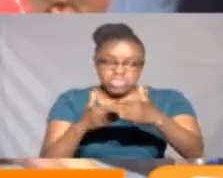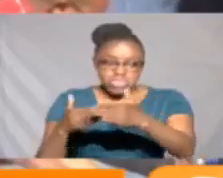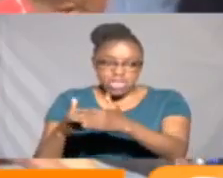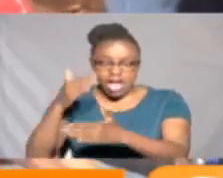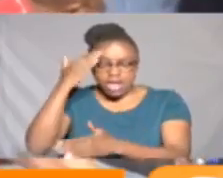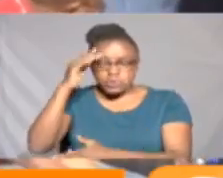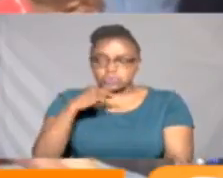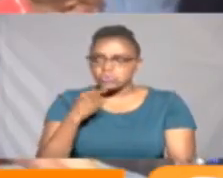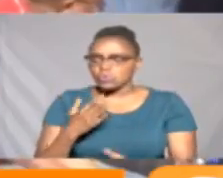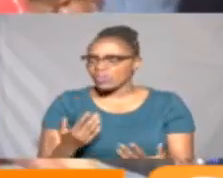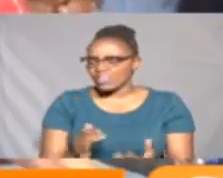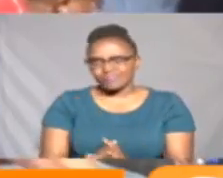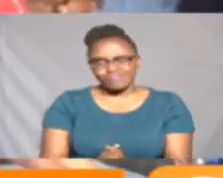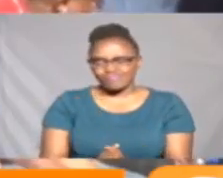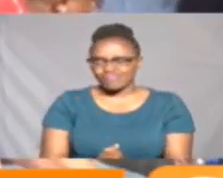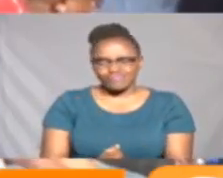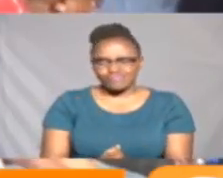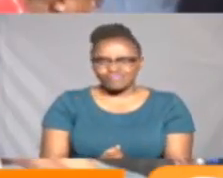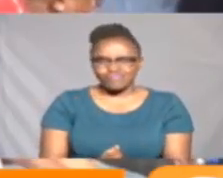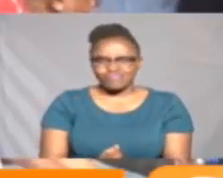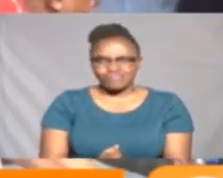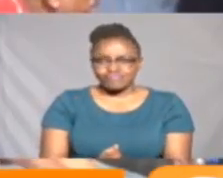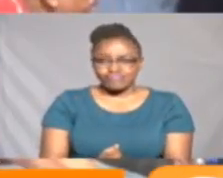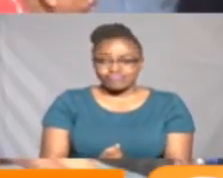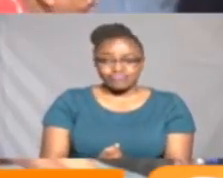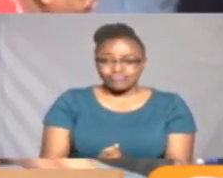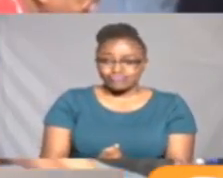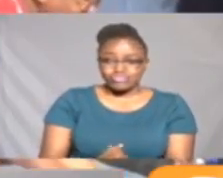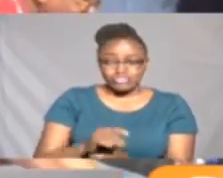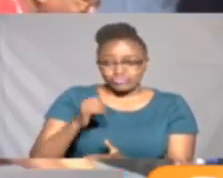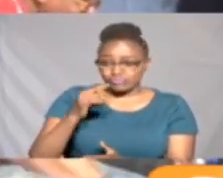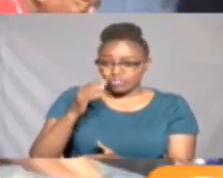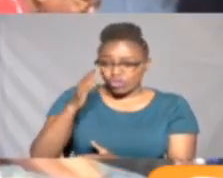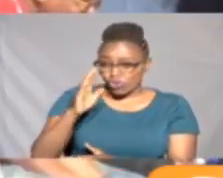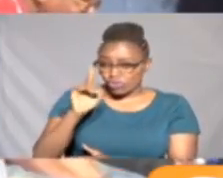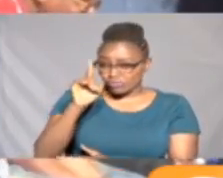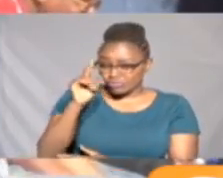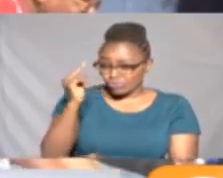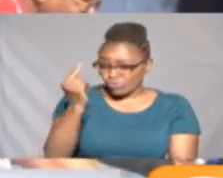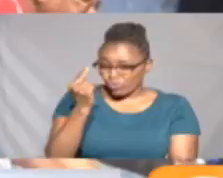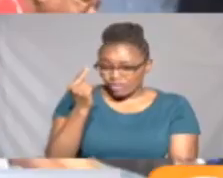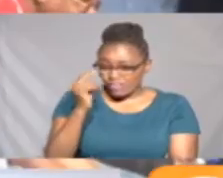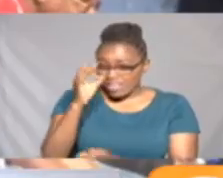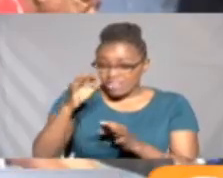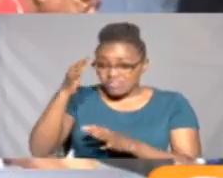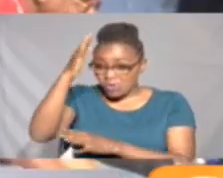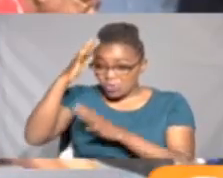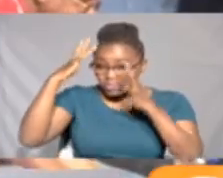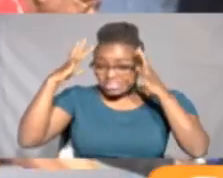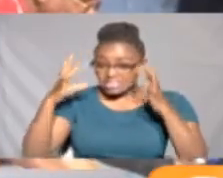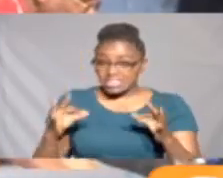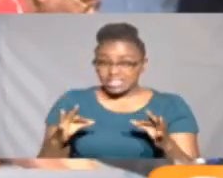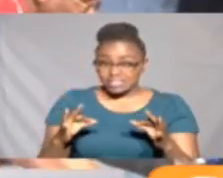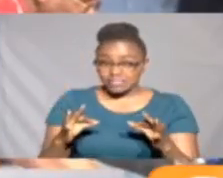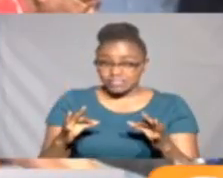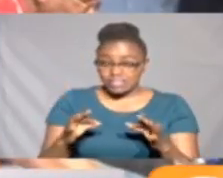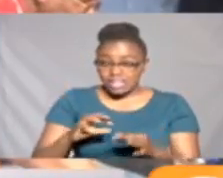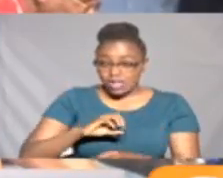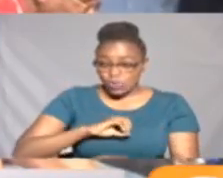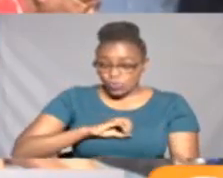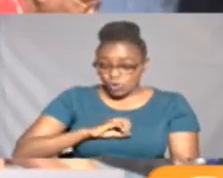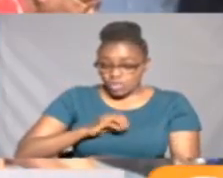mto gani? Ya Mungu ni ya Mungu. Kama Mungu amepanga kibali cha